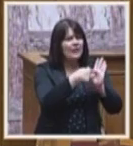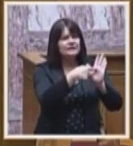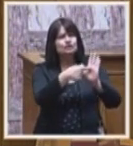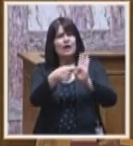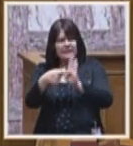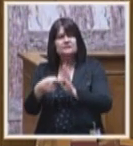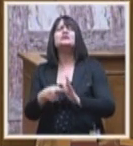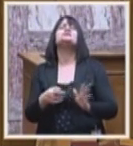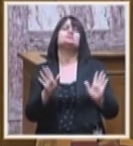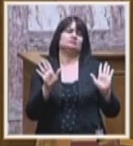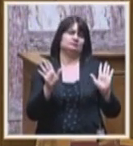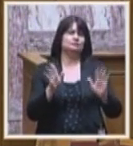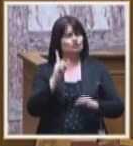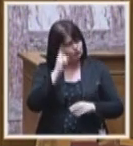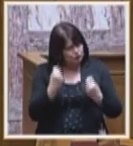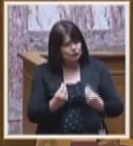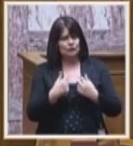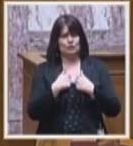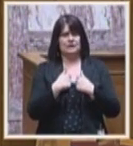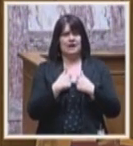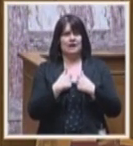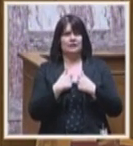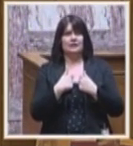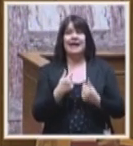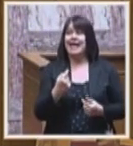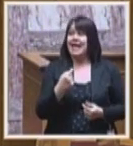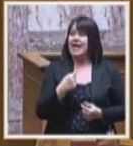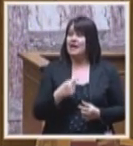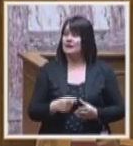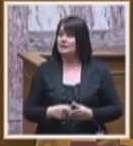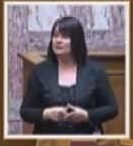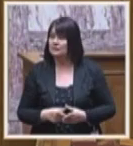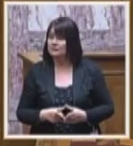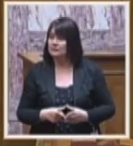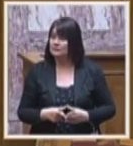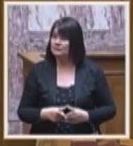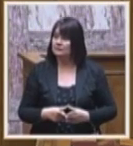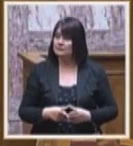γνωρίζω και πολύ καλά. Εγώ δεν κατέφυγα, κύριε Σαμαρά,